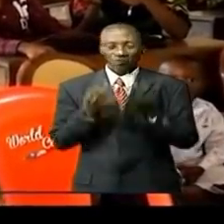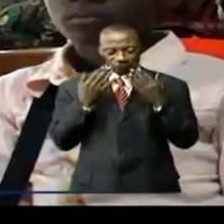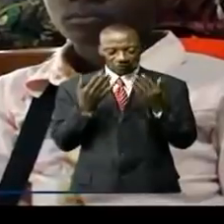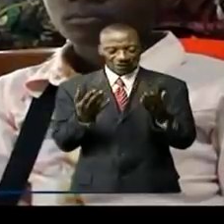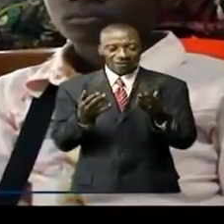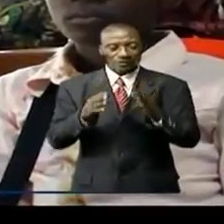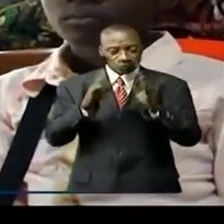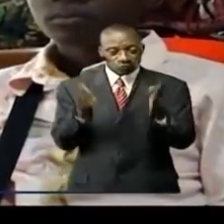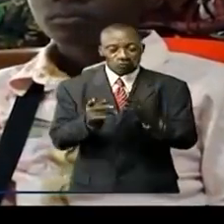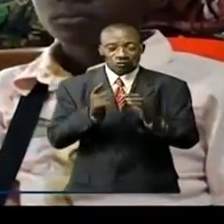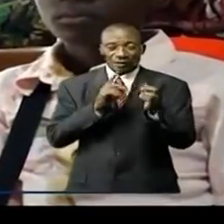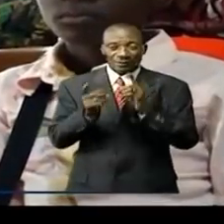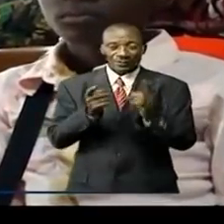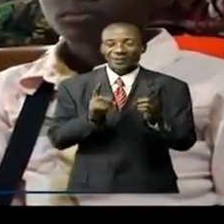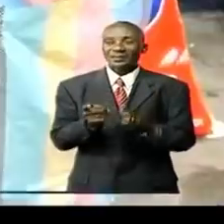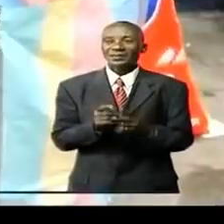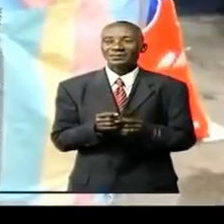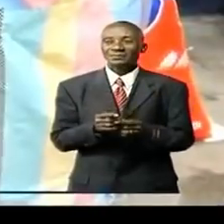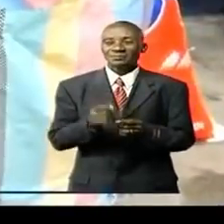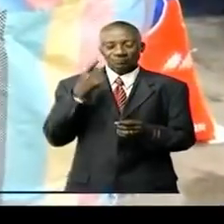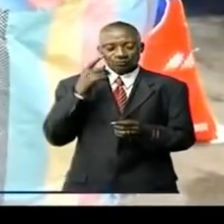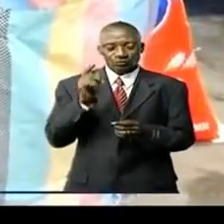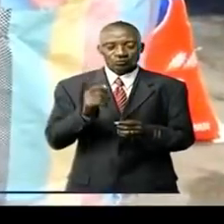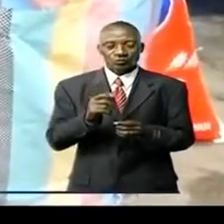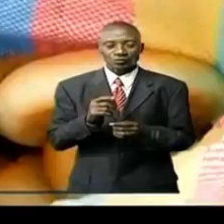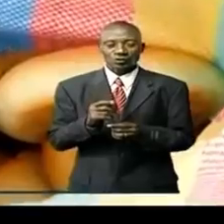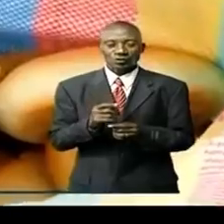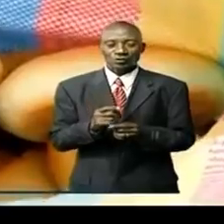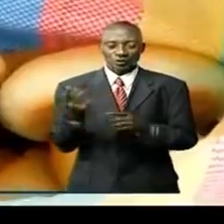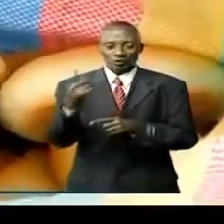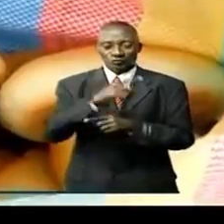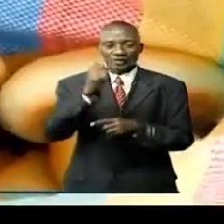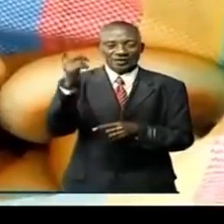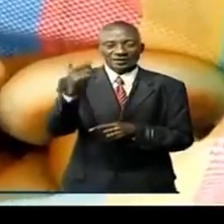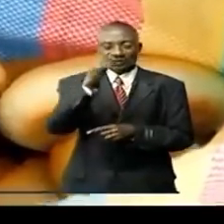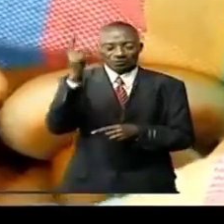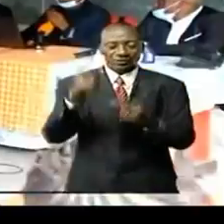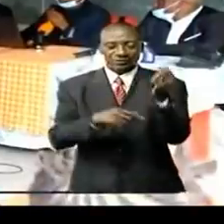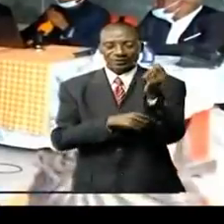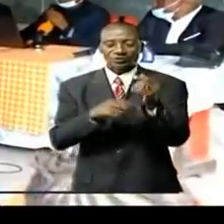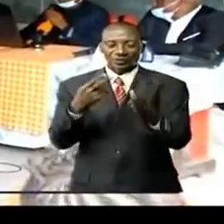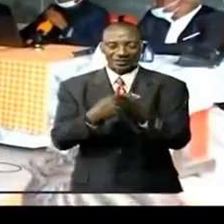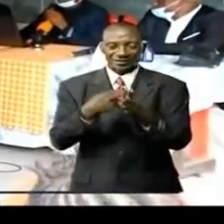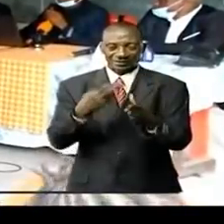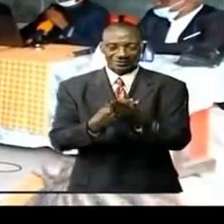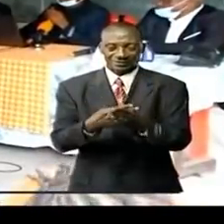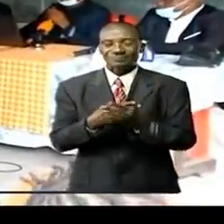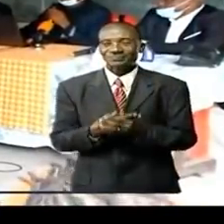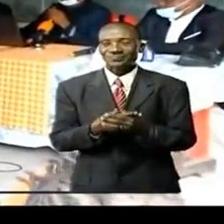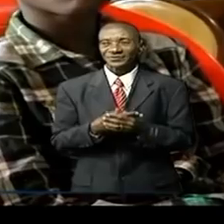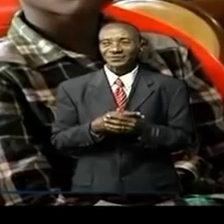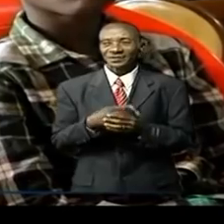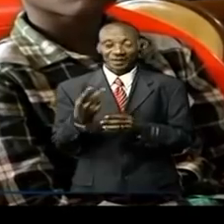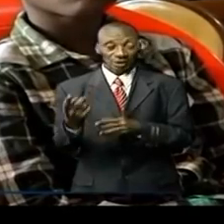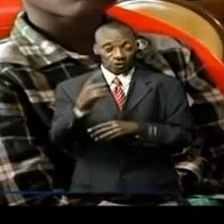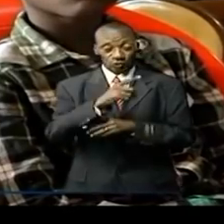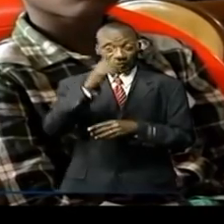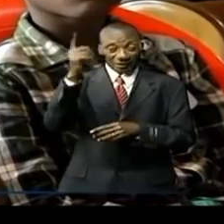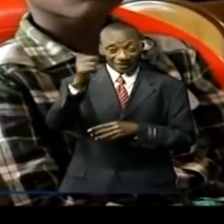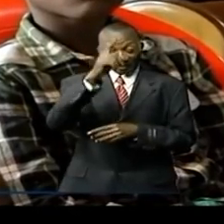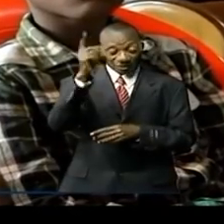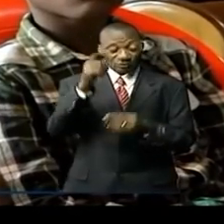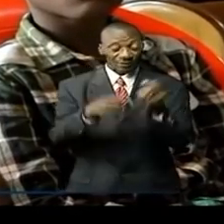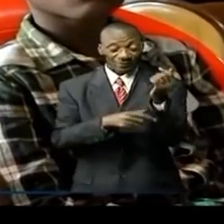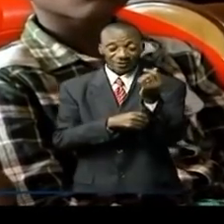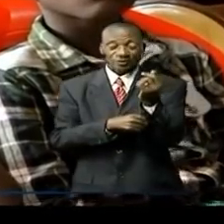matinée dédiée aux enfants vivant avec handicap. Ce, dans le cadre de la Journée internationale des personnes vivant avec